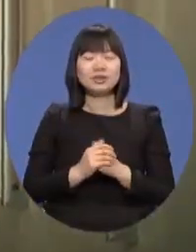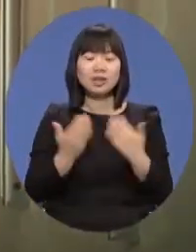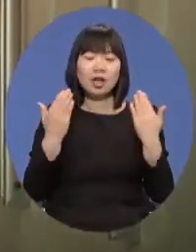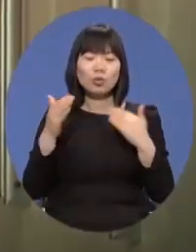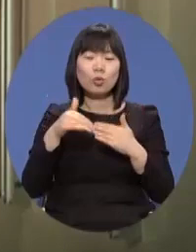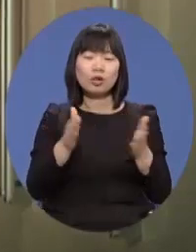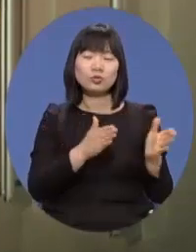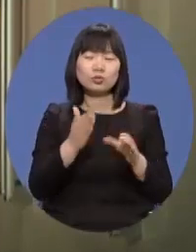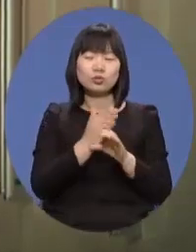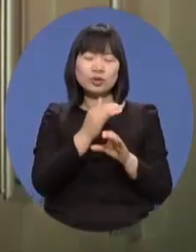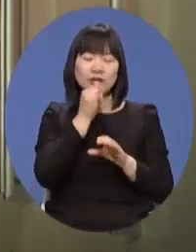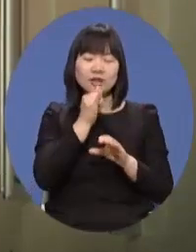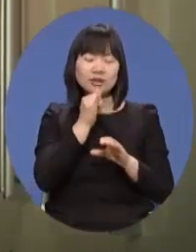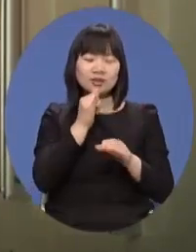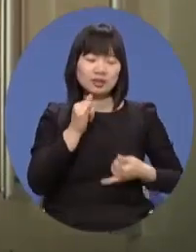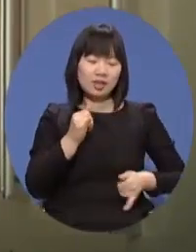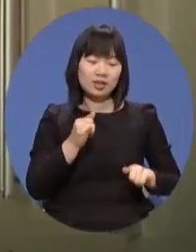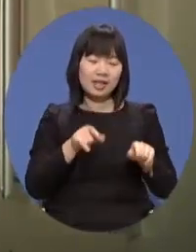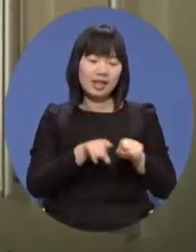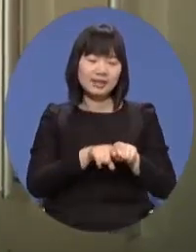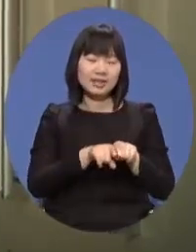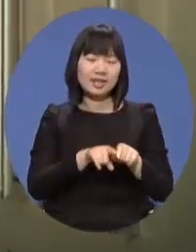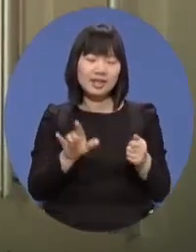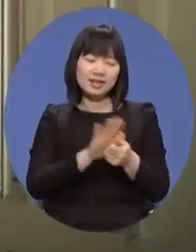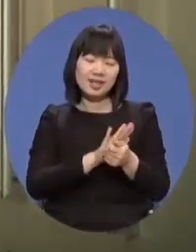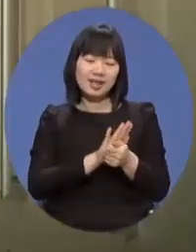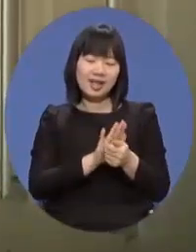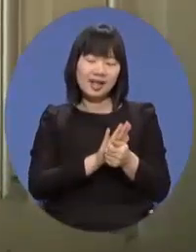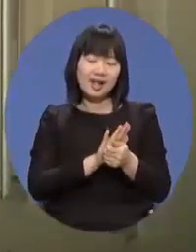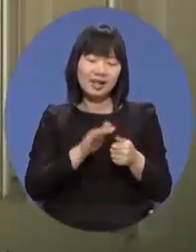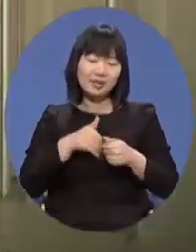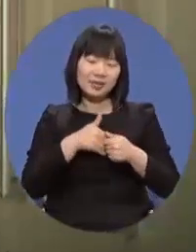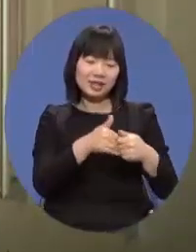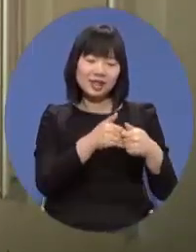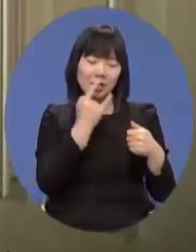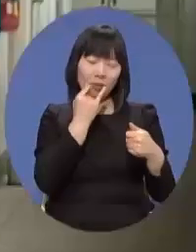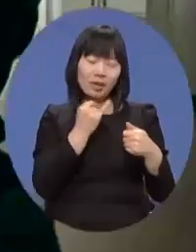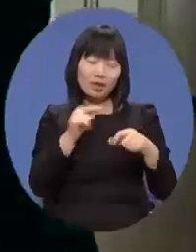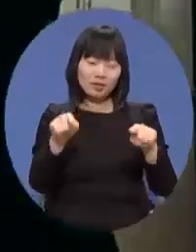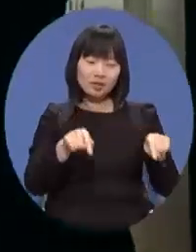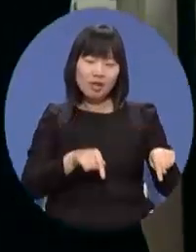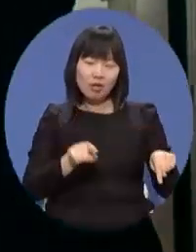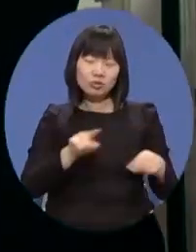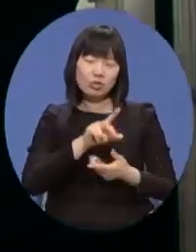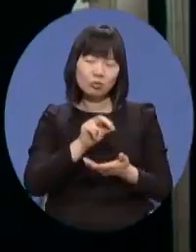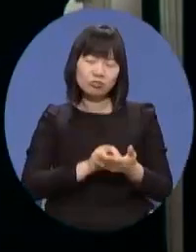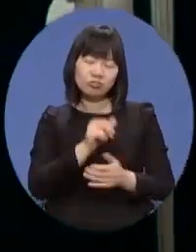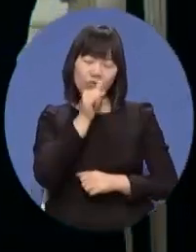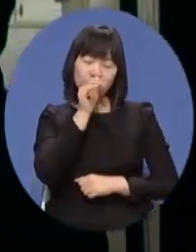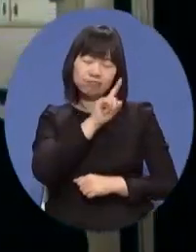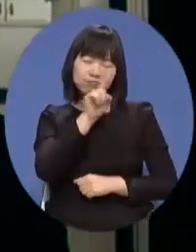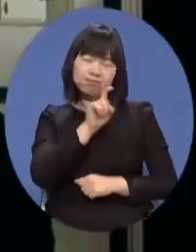학교 갈 채비를 하고 나서는 아이와 다정하게 배웅하는 엄마. 두 사람 사이에는 어떤 문제가